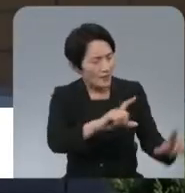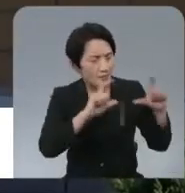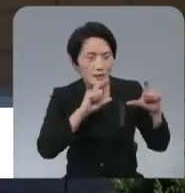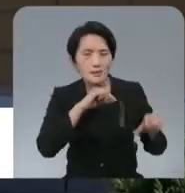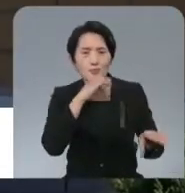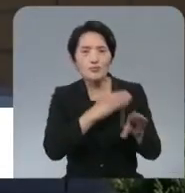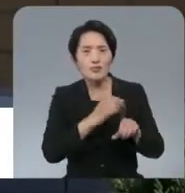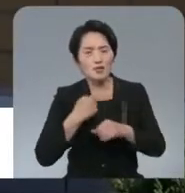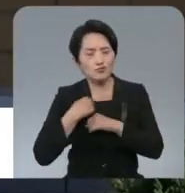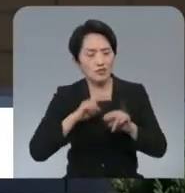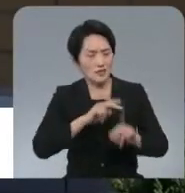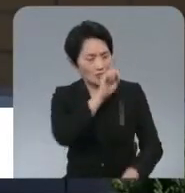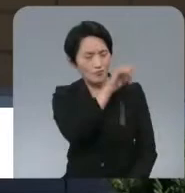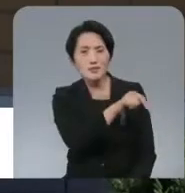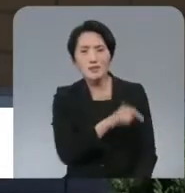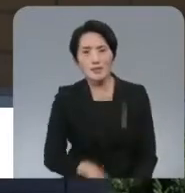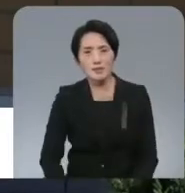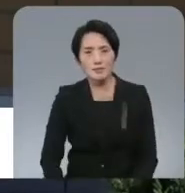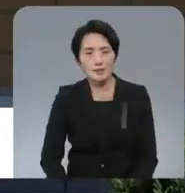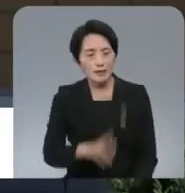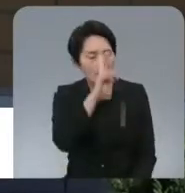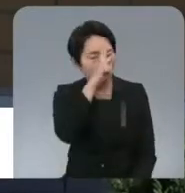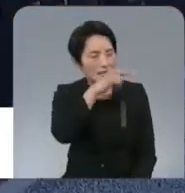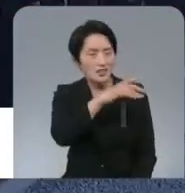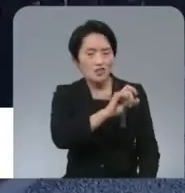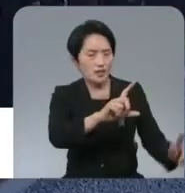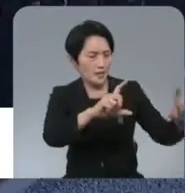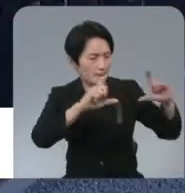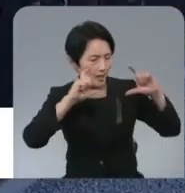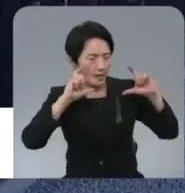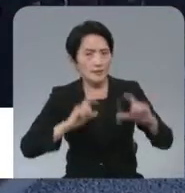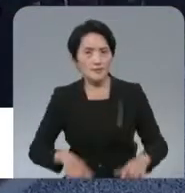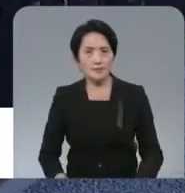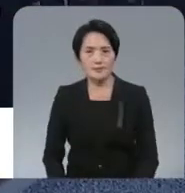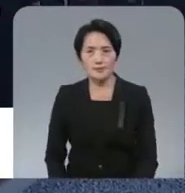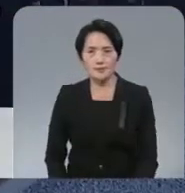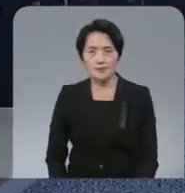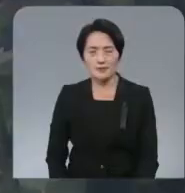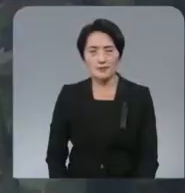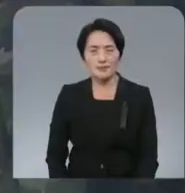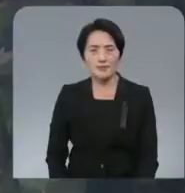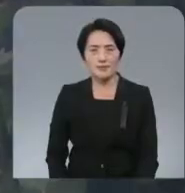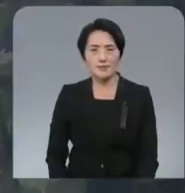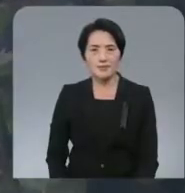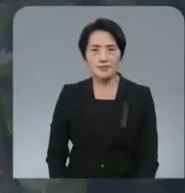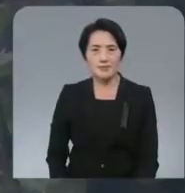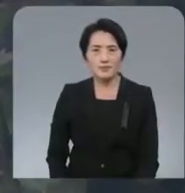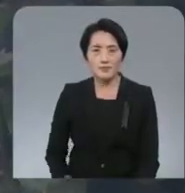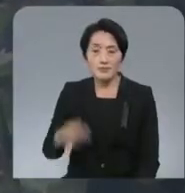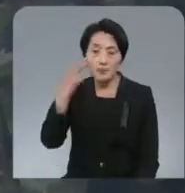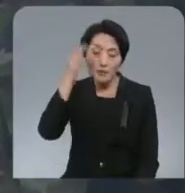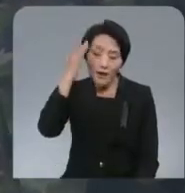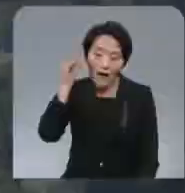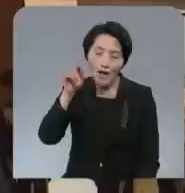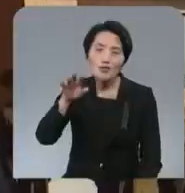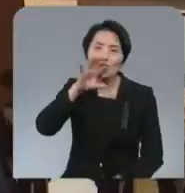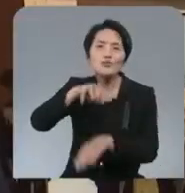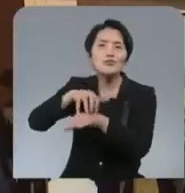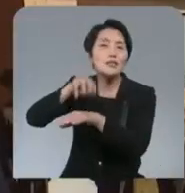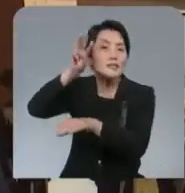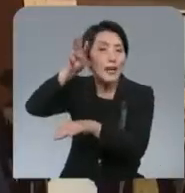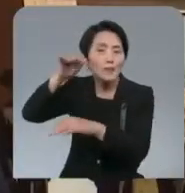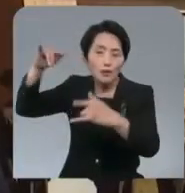wir sie schrecklichsten Preis in der Geschichte für Ihre laufenden großmanöverzahlen wurde pacton vom